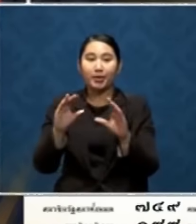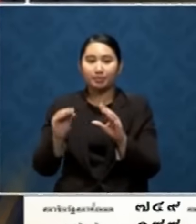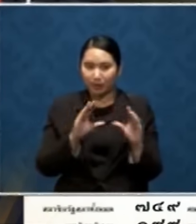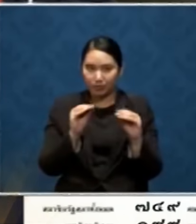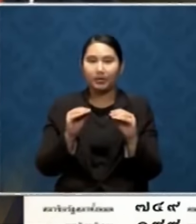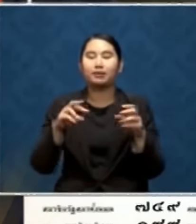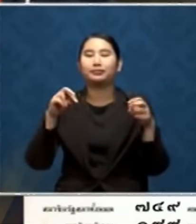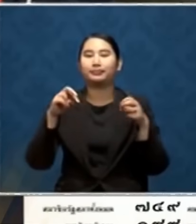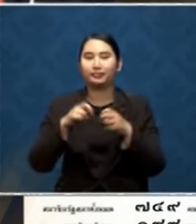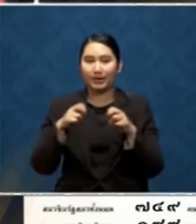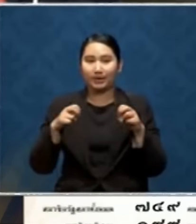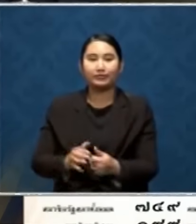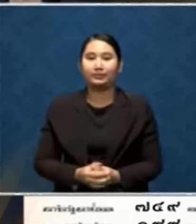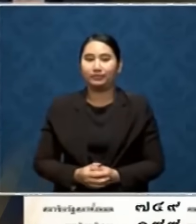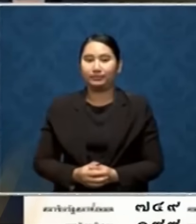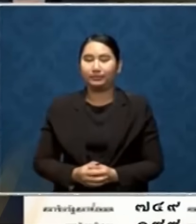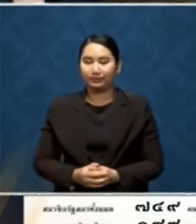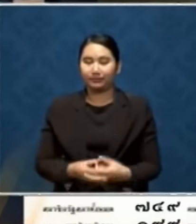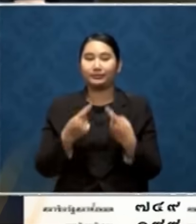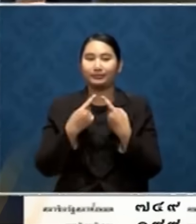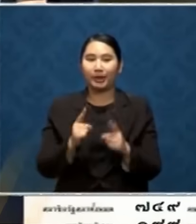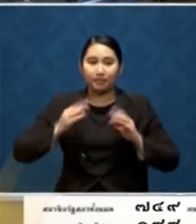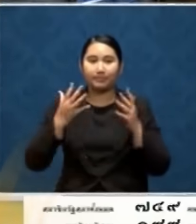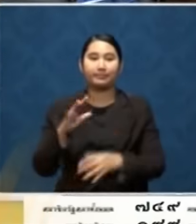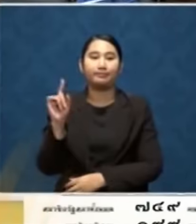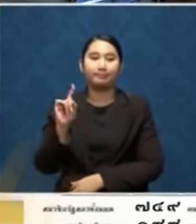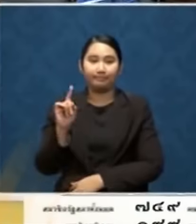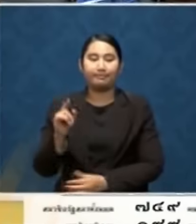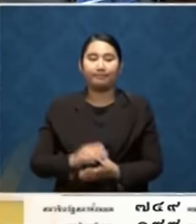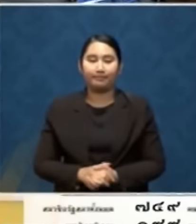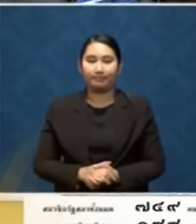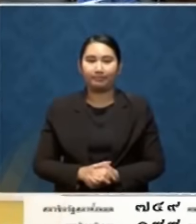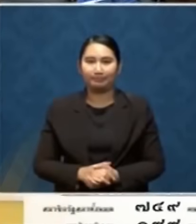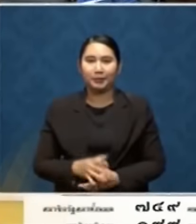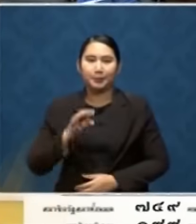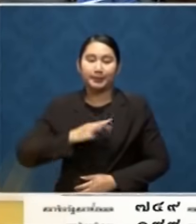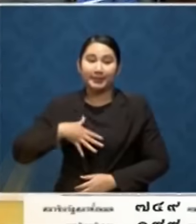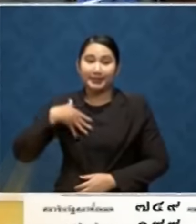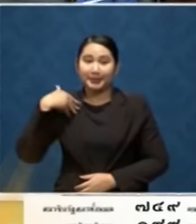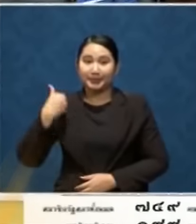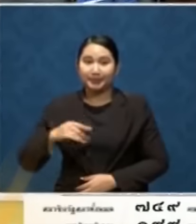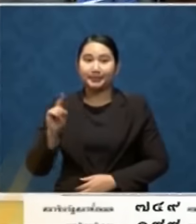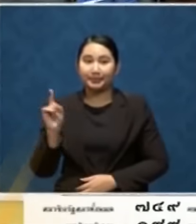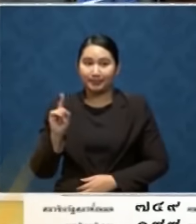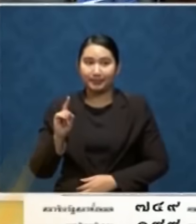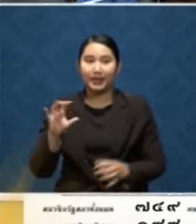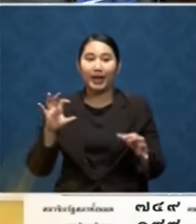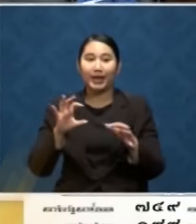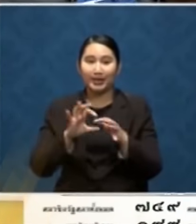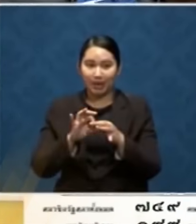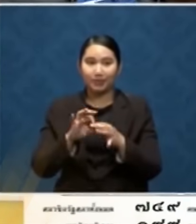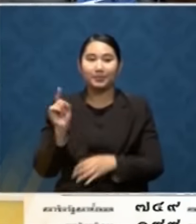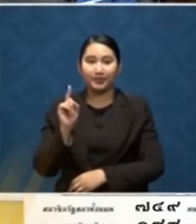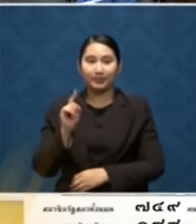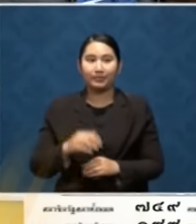ออกของประเทศในทุกความขัดแย้งที่เกิดขึ้นแต่สิ่งที่ผมไม่เห็นด้วยและอาจจะเป็นข้อที่ยังคลังแคร์จะอยู่เรื่องเกี่ยวกับ International